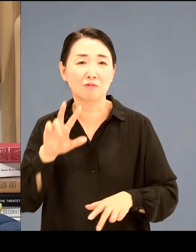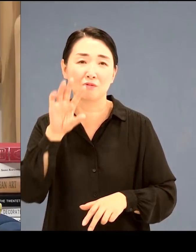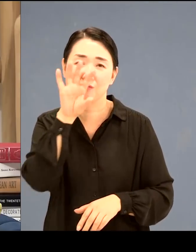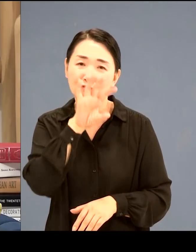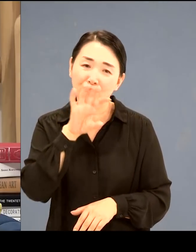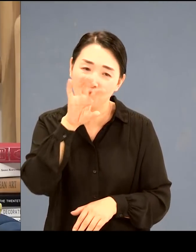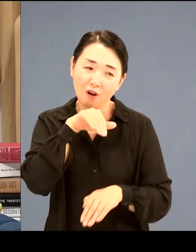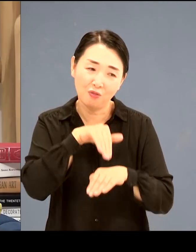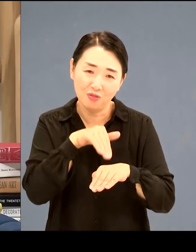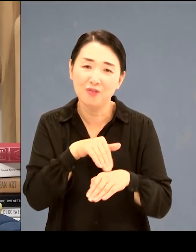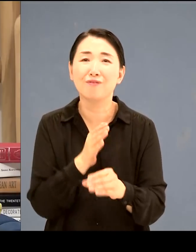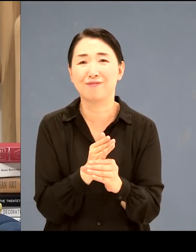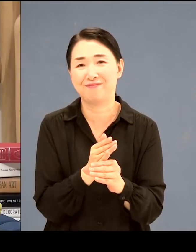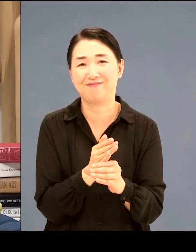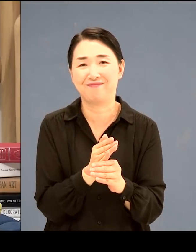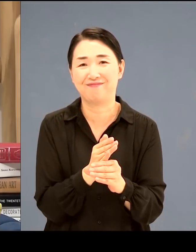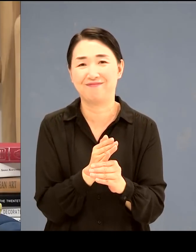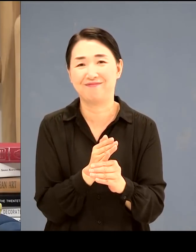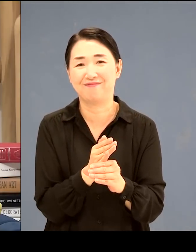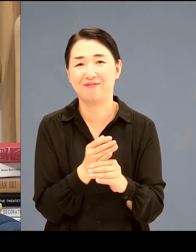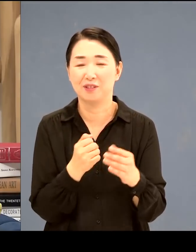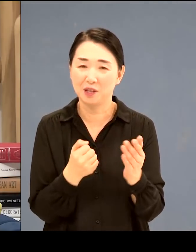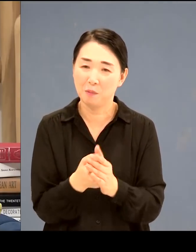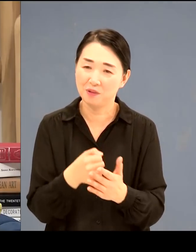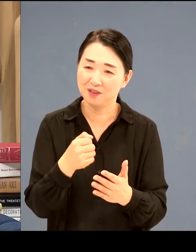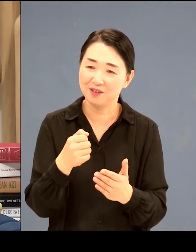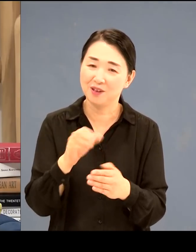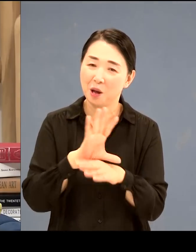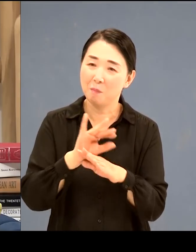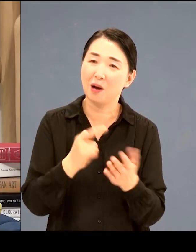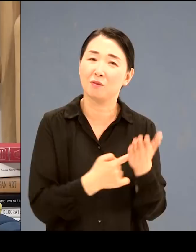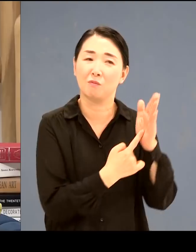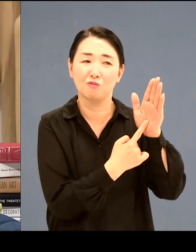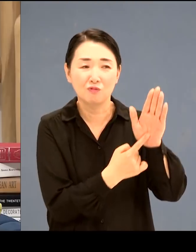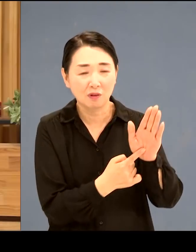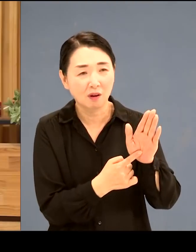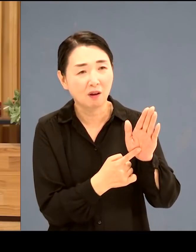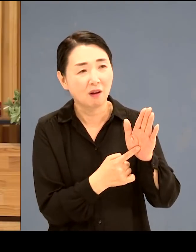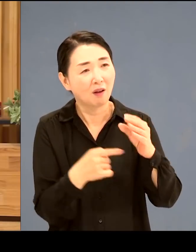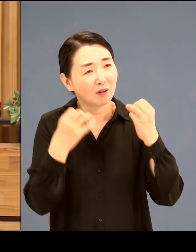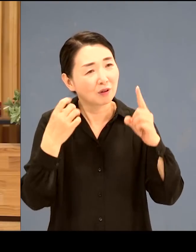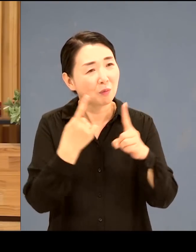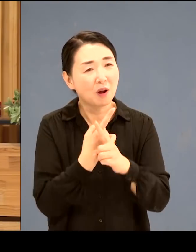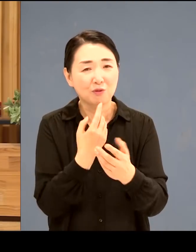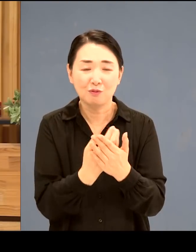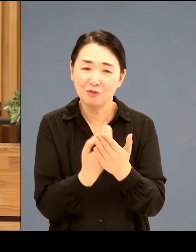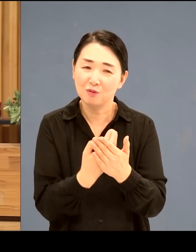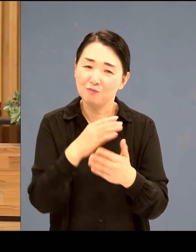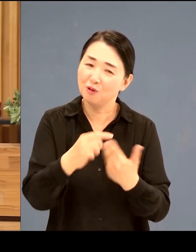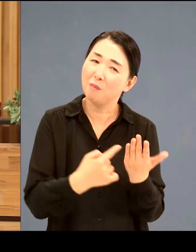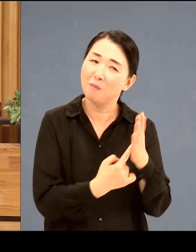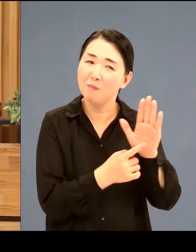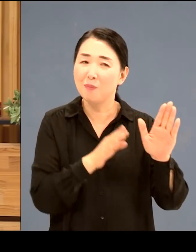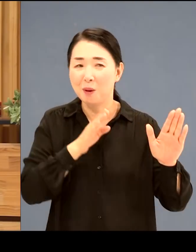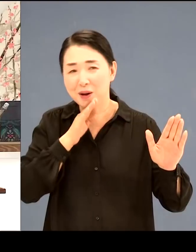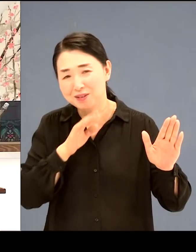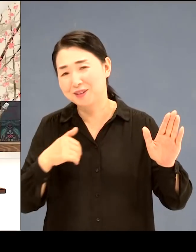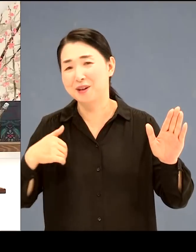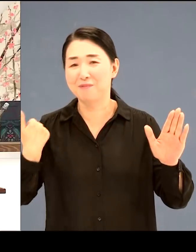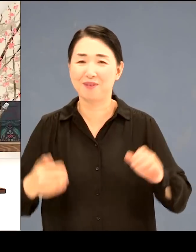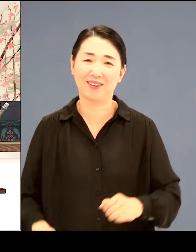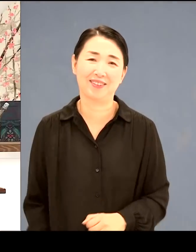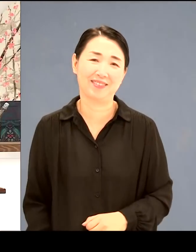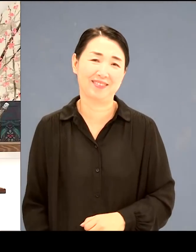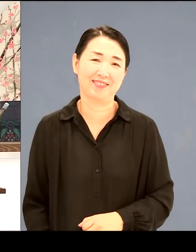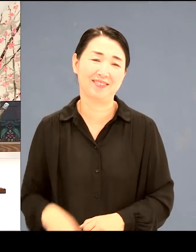훈련하는 과정 안에 있기 때문에 네네. 이 프로그램에 나오는 것이 맞는 건가 아, 그런 전혀 생각을 그렇지 아니 않습니다. 오늘 예. 이